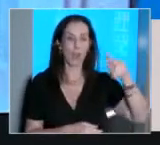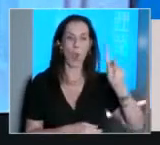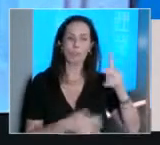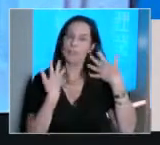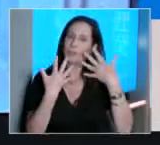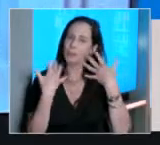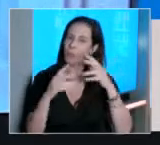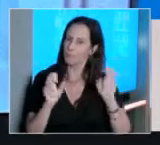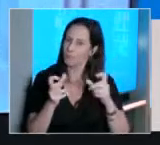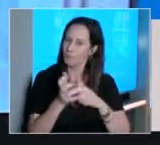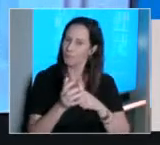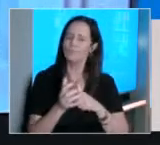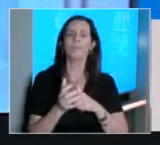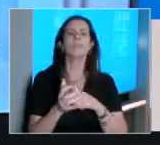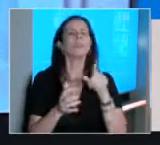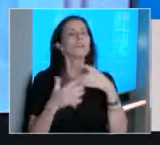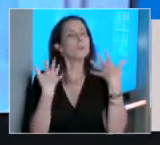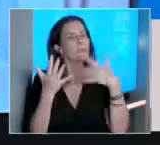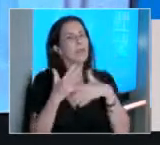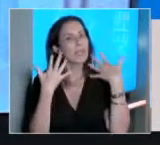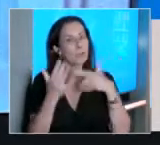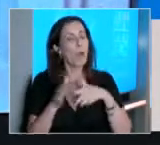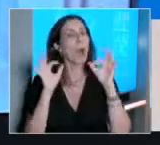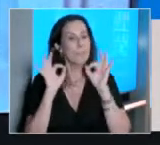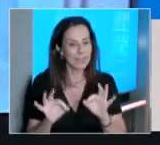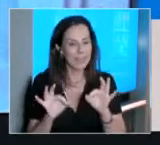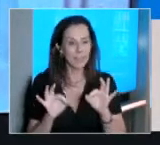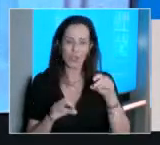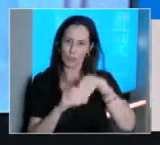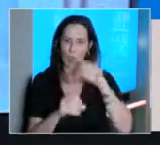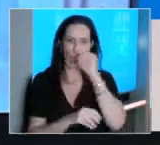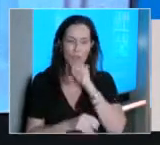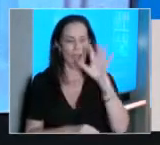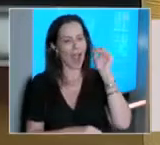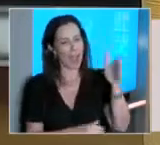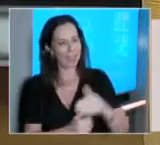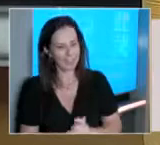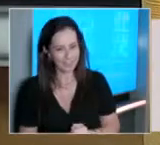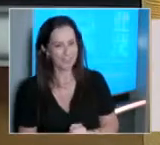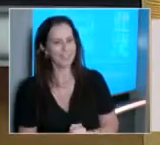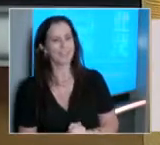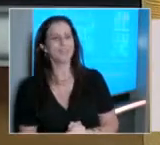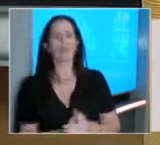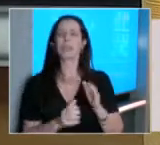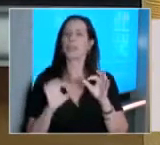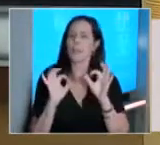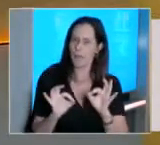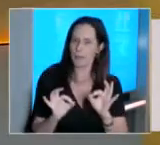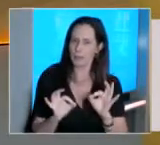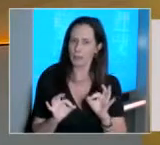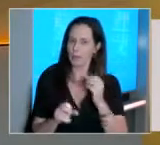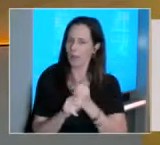על פודקאסט, הסקט חדש, שחושף את הסיפור האמיתי שמאחורי השיר. אלן מאיה. אלן שרי. אז בעצם